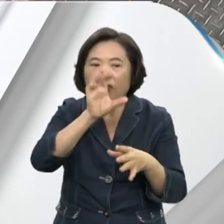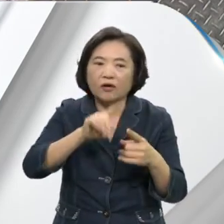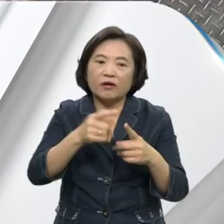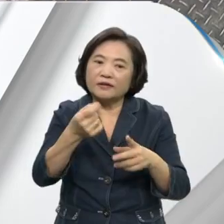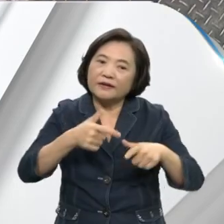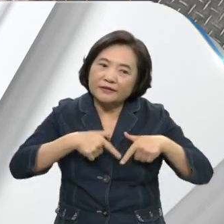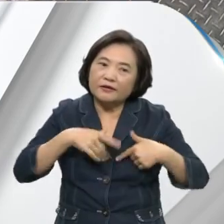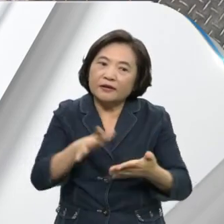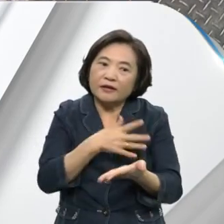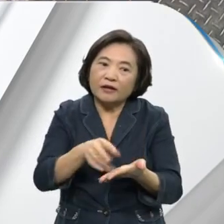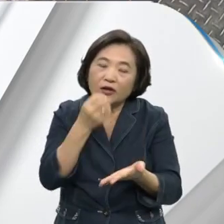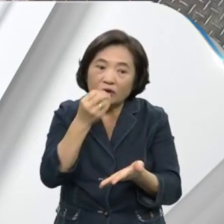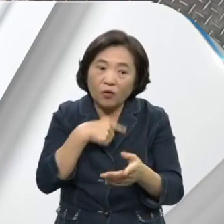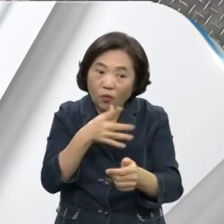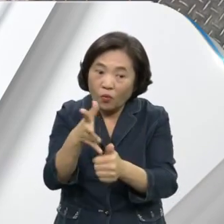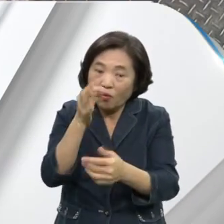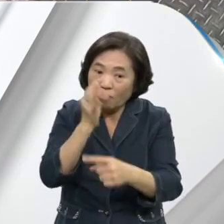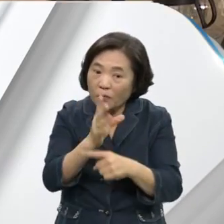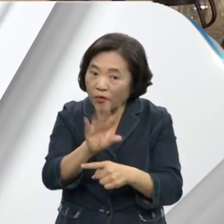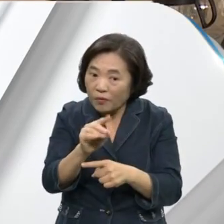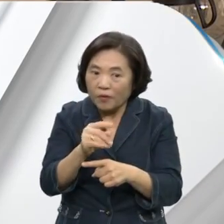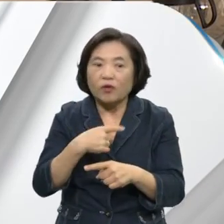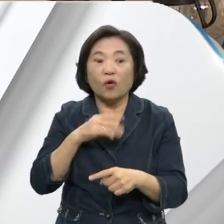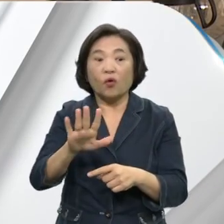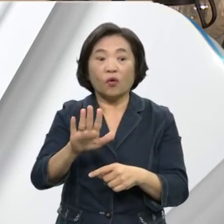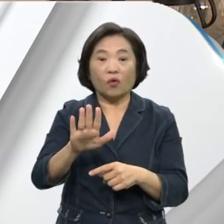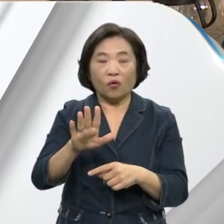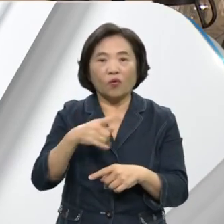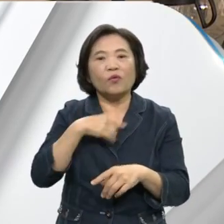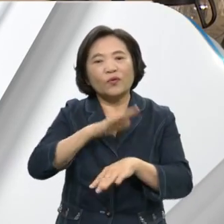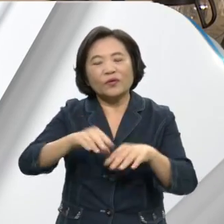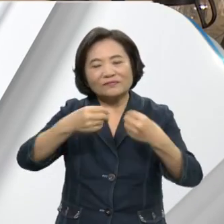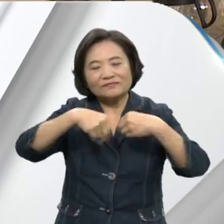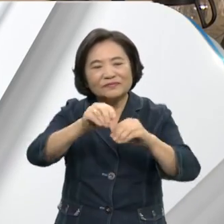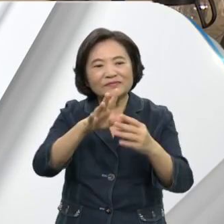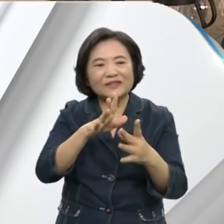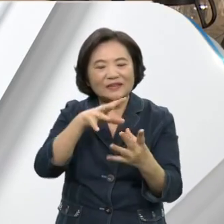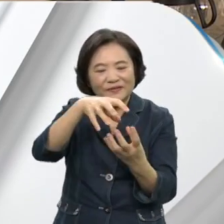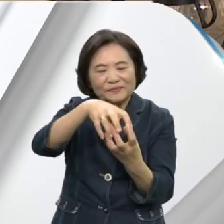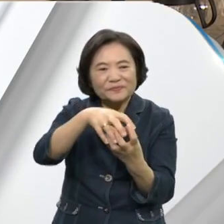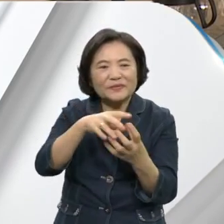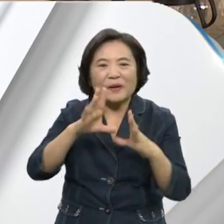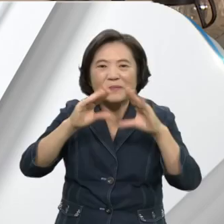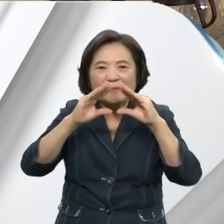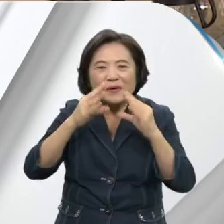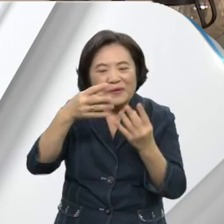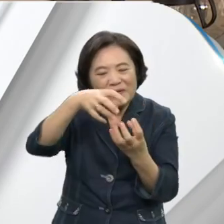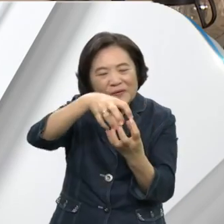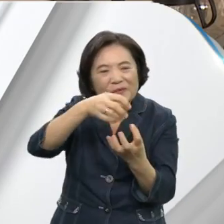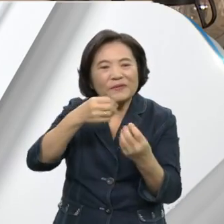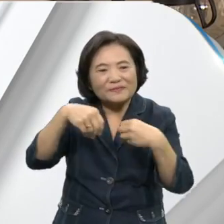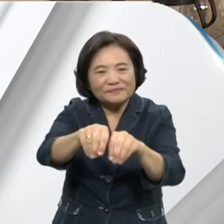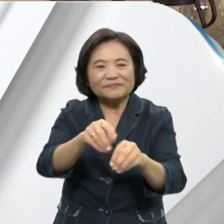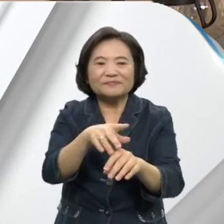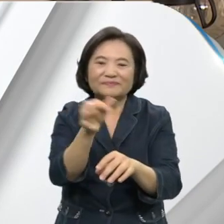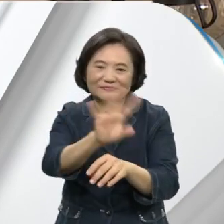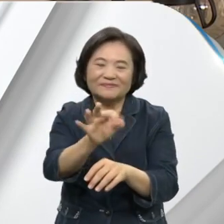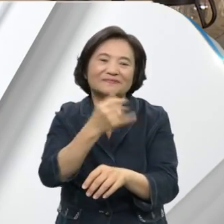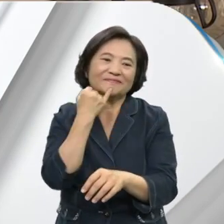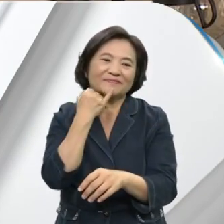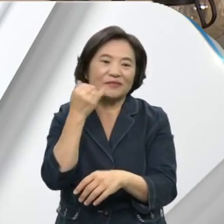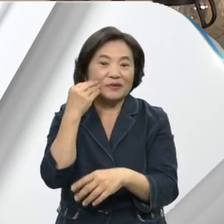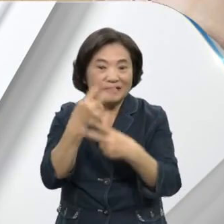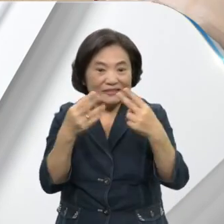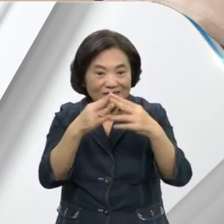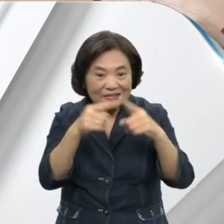有优待么？哦，有啊，爱送个一只司康。哦，上街一只思康，哦，不